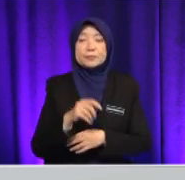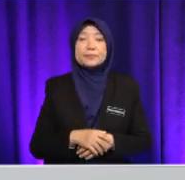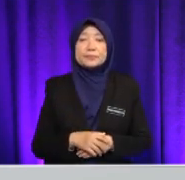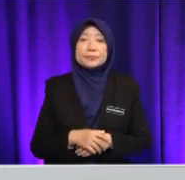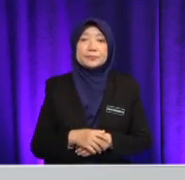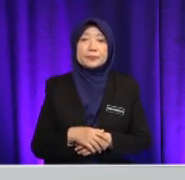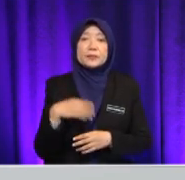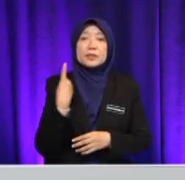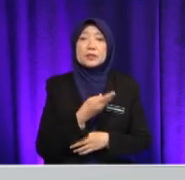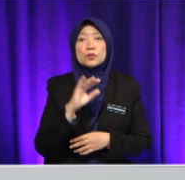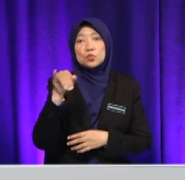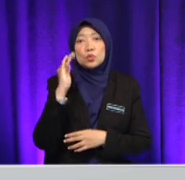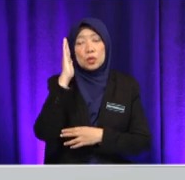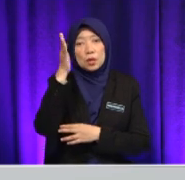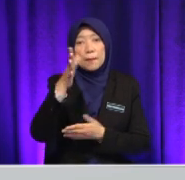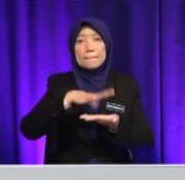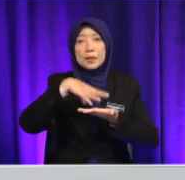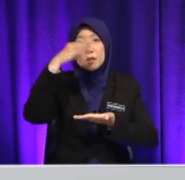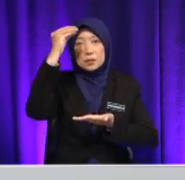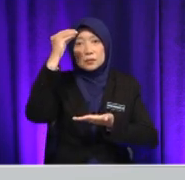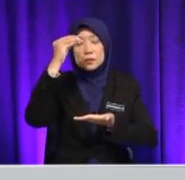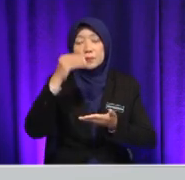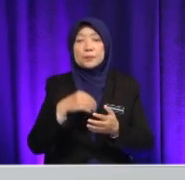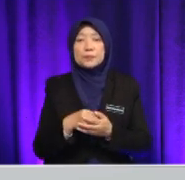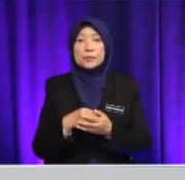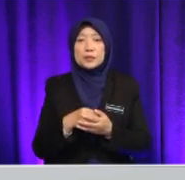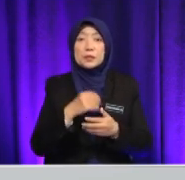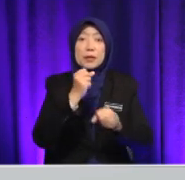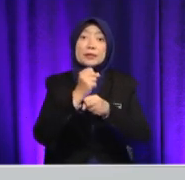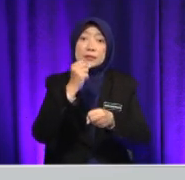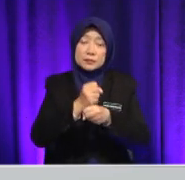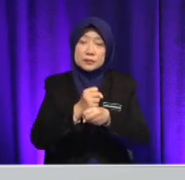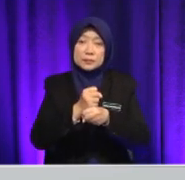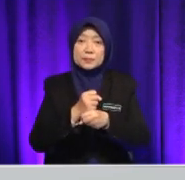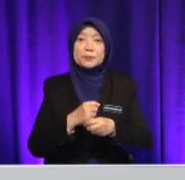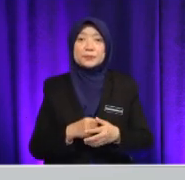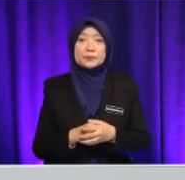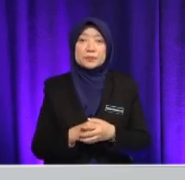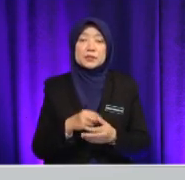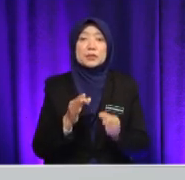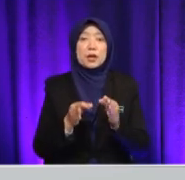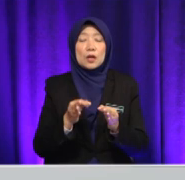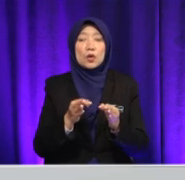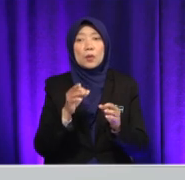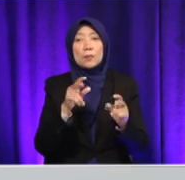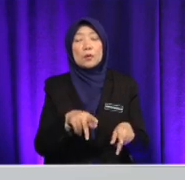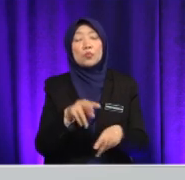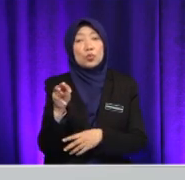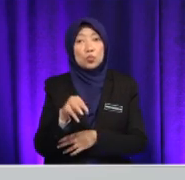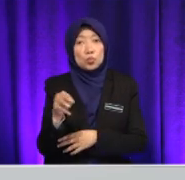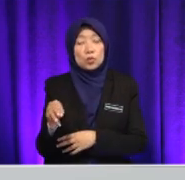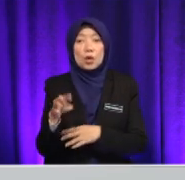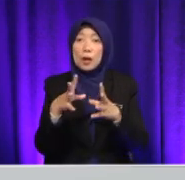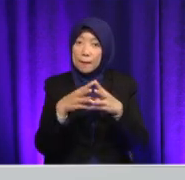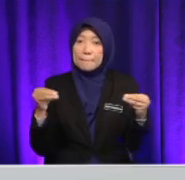kita juga akan belajar dari segi prospek kejaya ini kalau pelajar kerjanya selepas ee